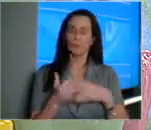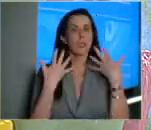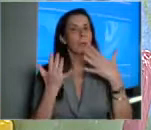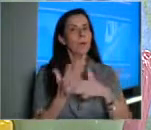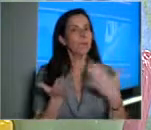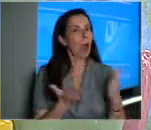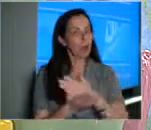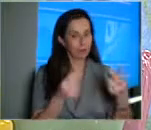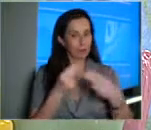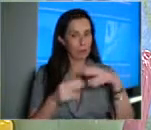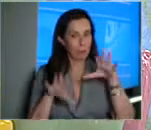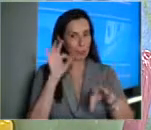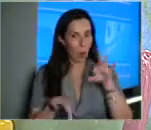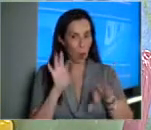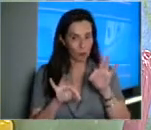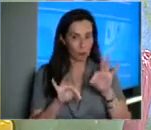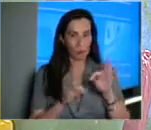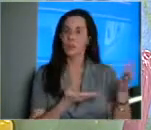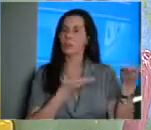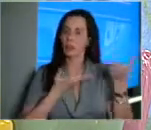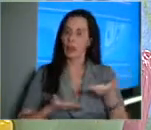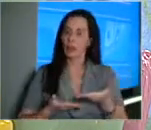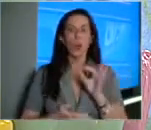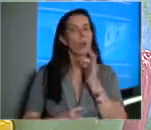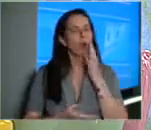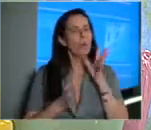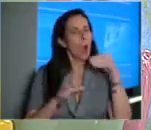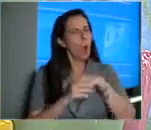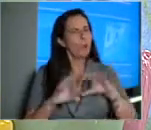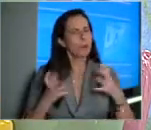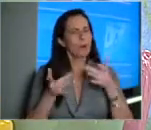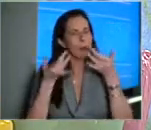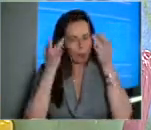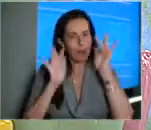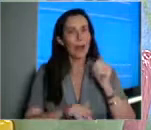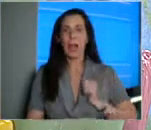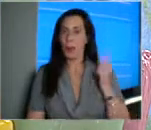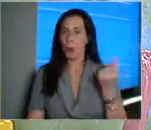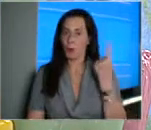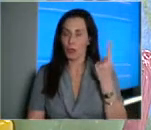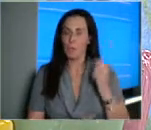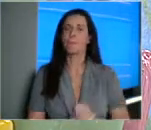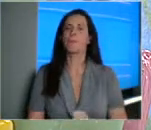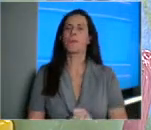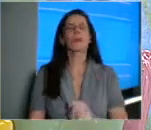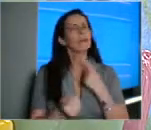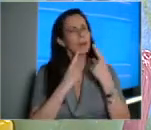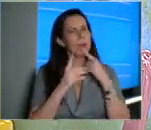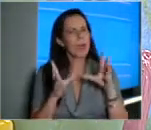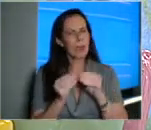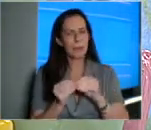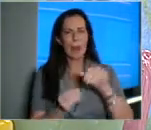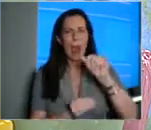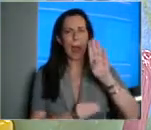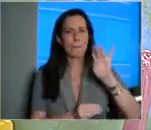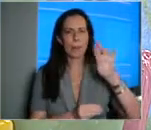על ההיערכות לקראת יום הבחירות, נארח נוער מעורב חברתית למען חיילים בודדים ונופלים, ונשוחח עם אמיר